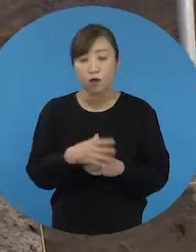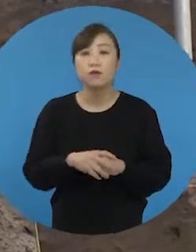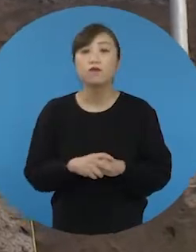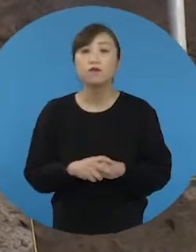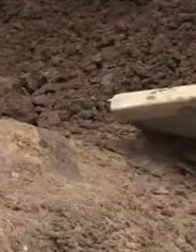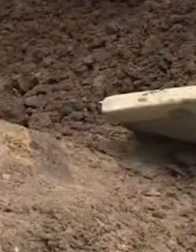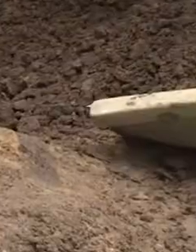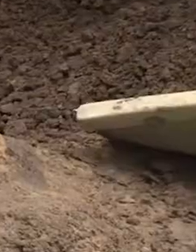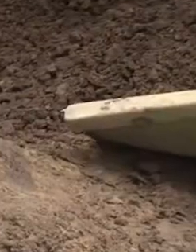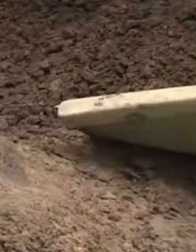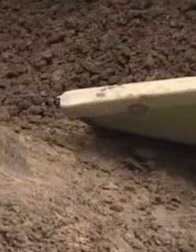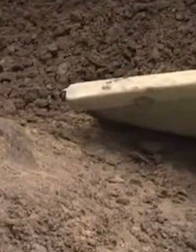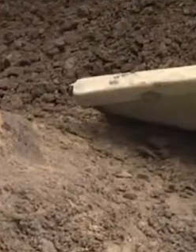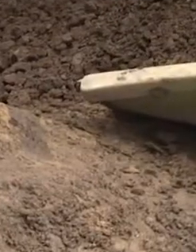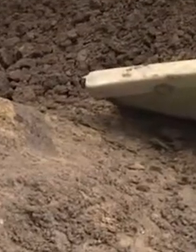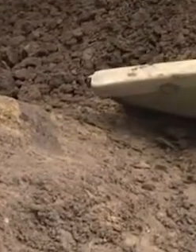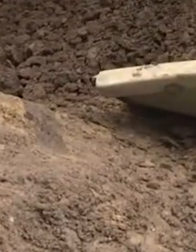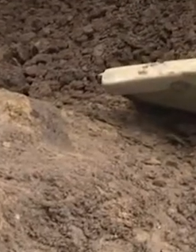はい、